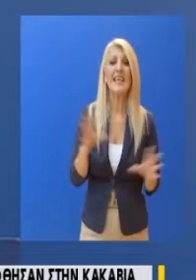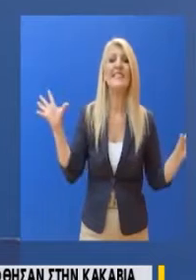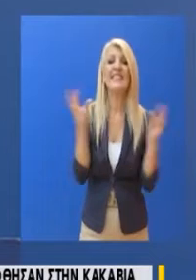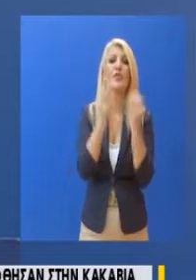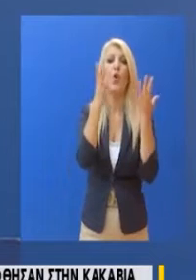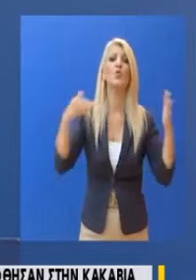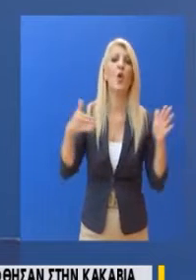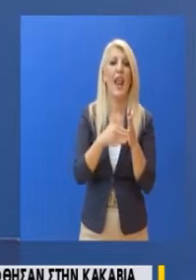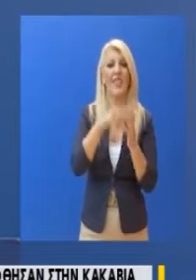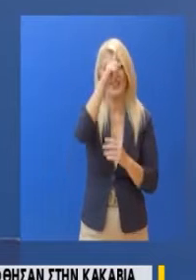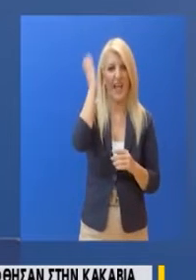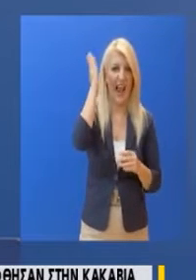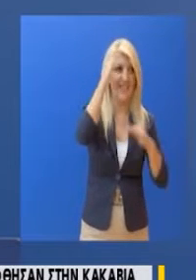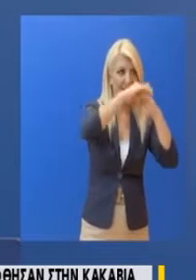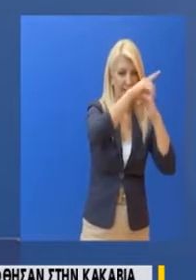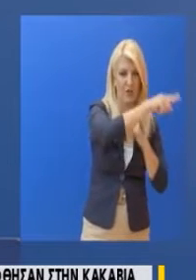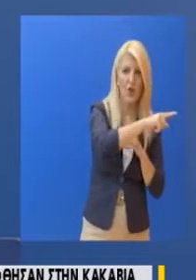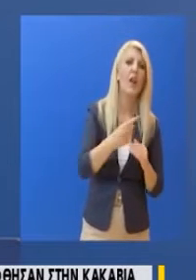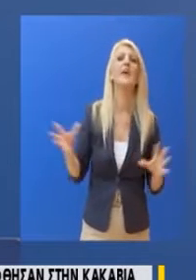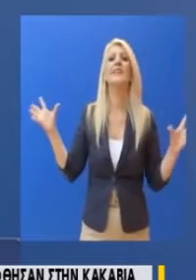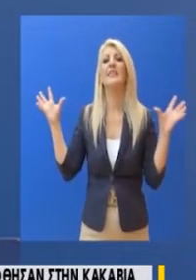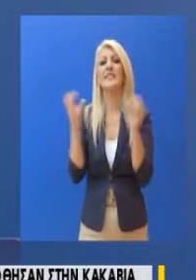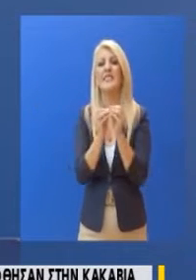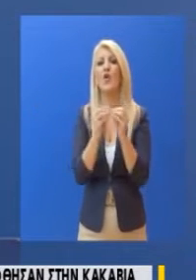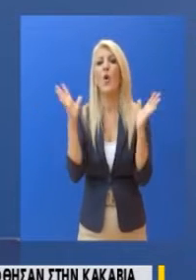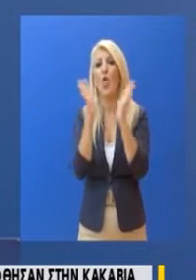συνολικά 170 θετικά κρούσματα σε σύνολο